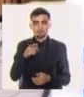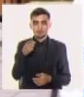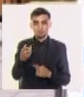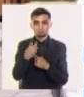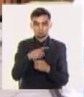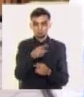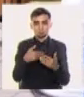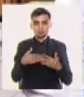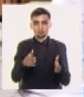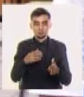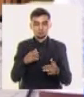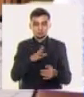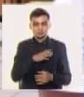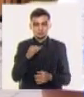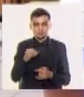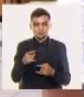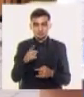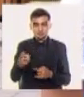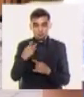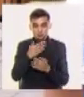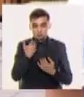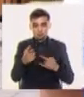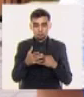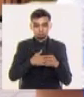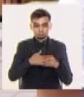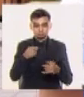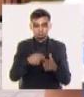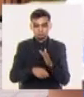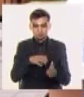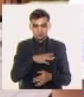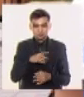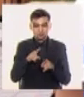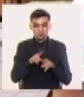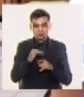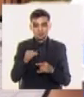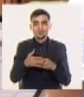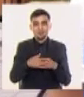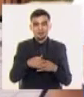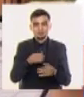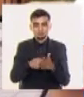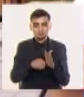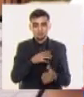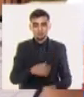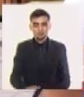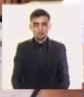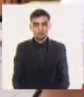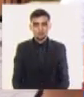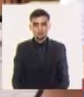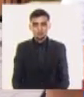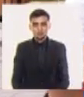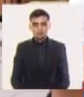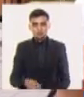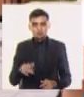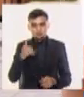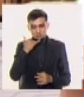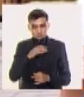пришли. Они не открывали офис. Ну, двери были закрыты. Да, двери были закрыты. Ага. Не